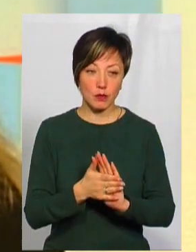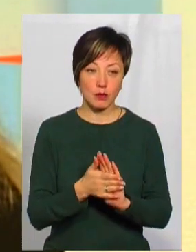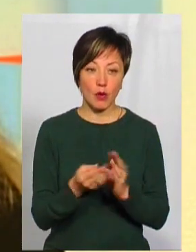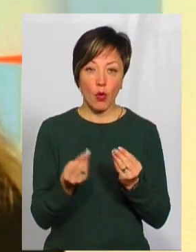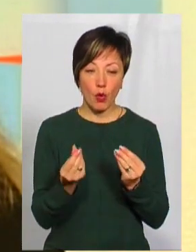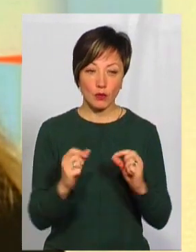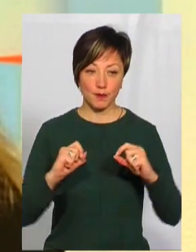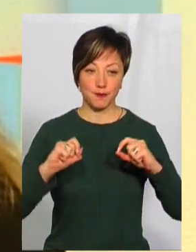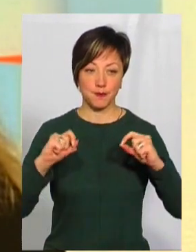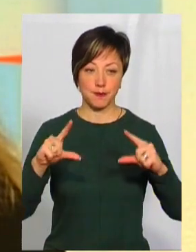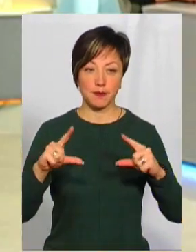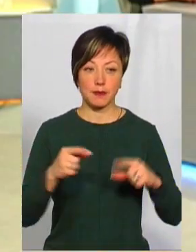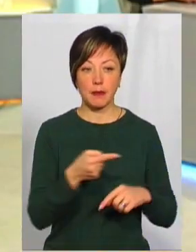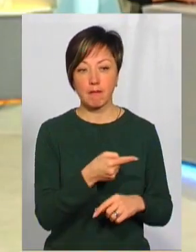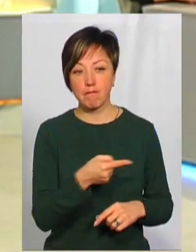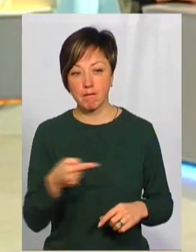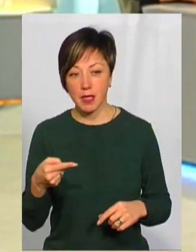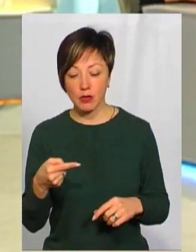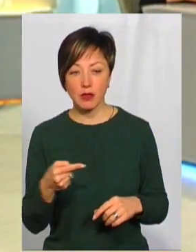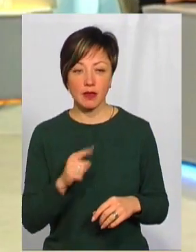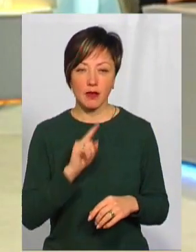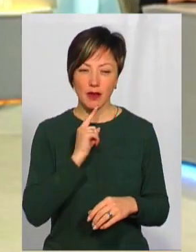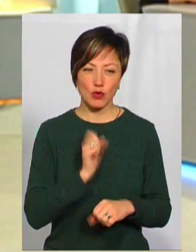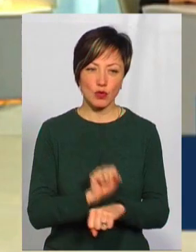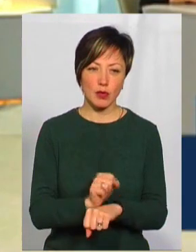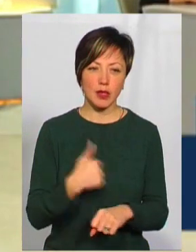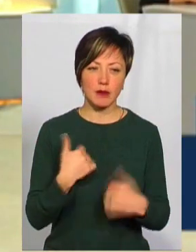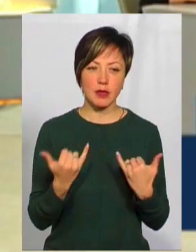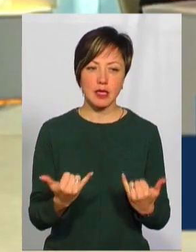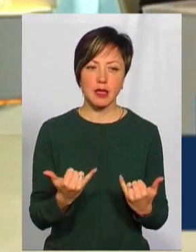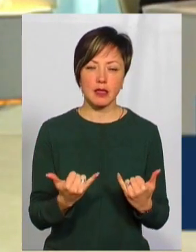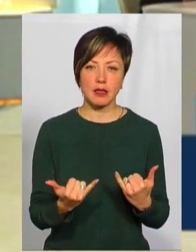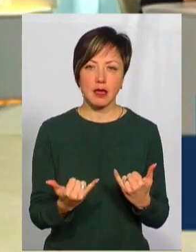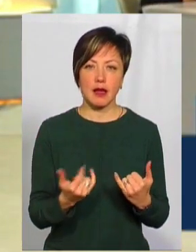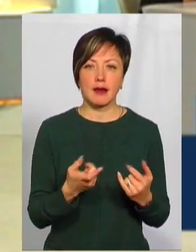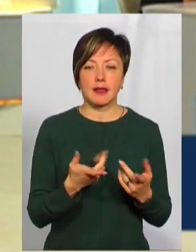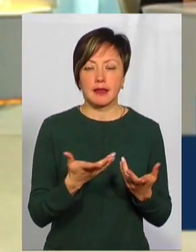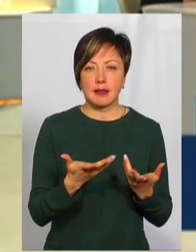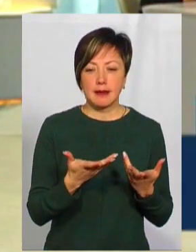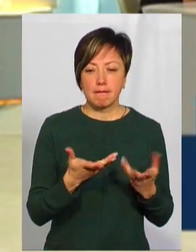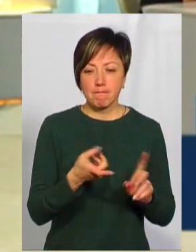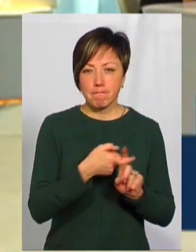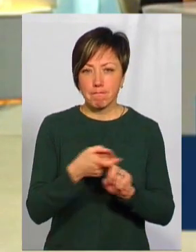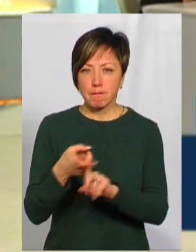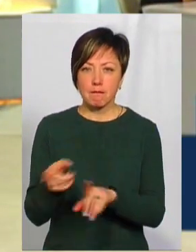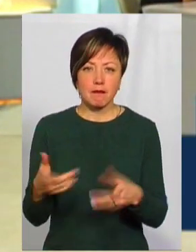які зростають в мінусі, дуже важко зупинити. Ми зараз підключили всі можливі і